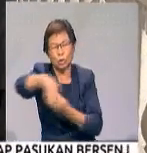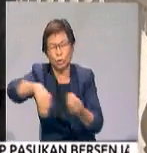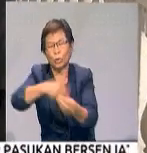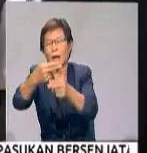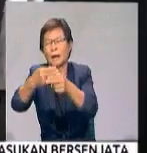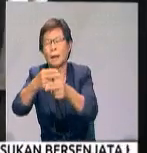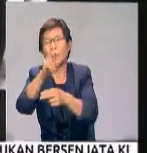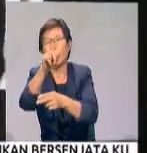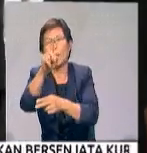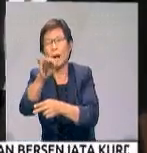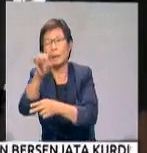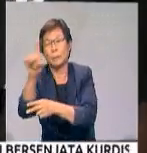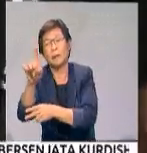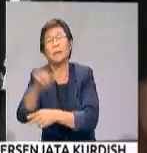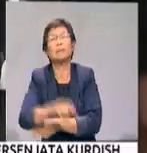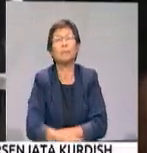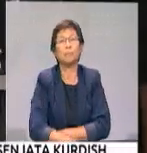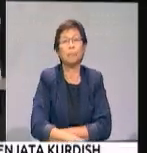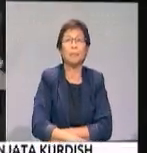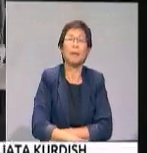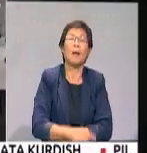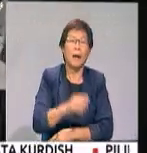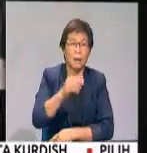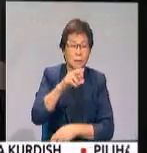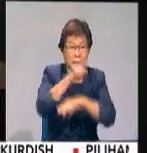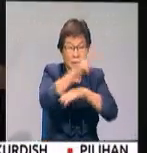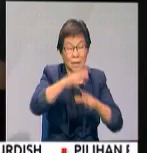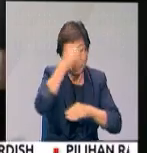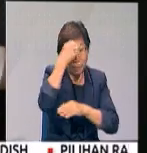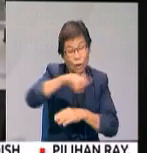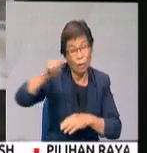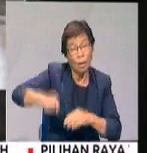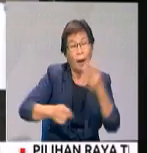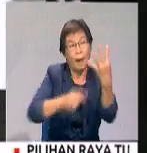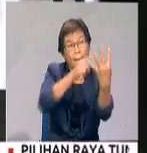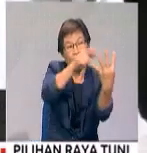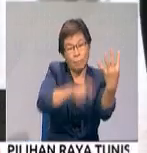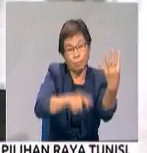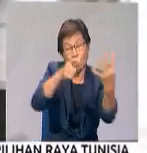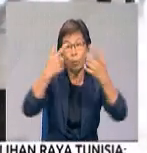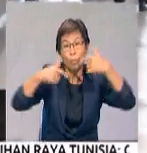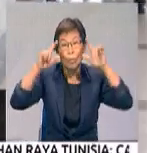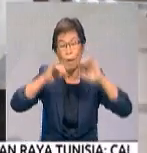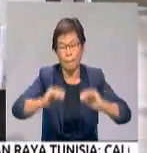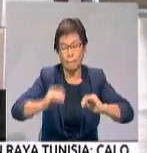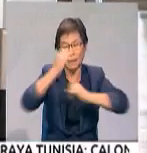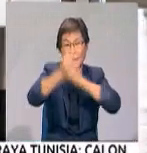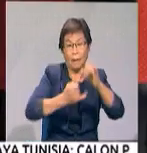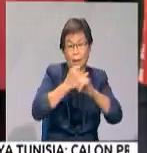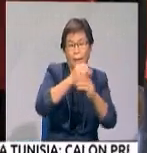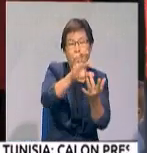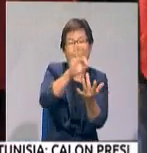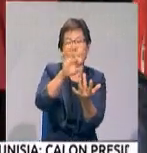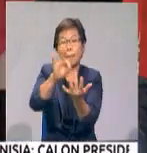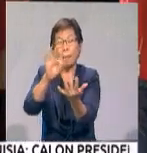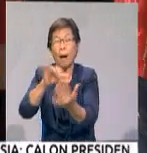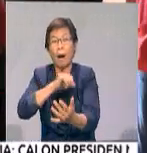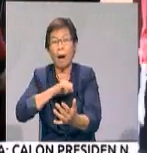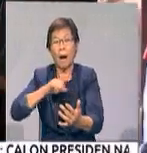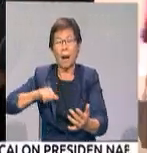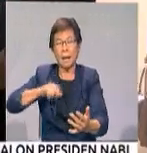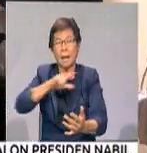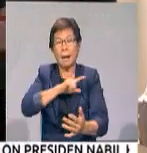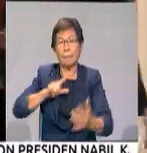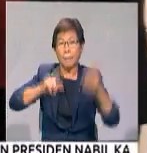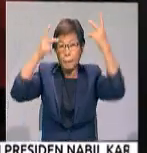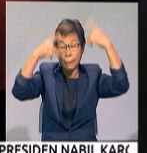1MDB. Selain itu, saksi turut memberitahu mahkamah, empat individu terkenal di peringkat antarabangsa yang dilantik sebagai ahli lembaga